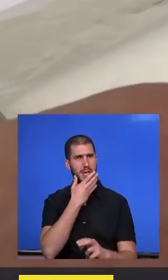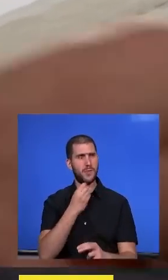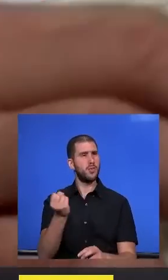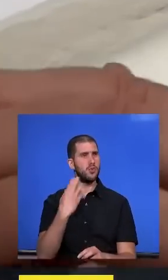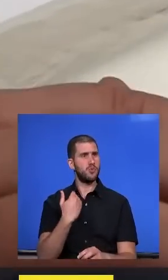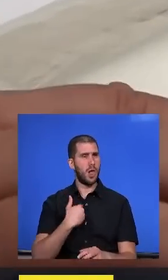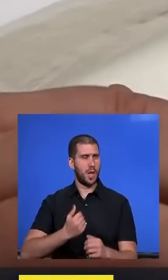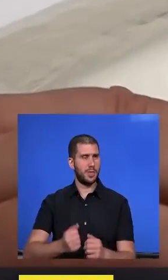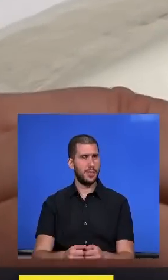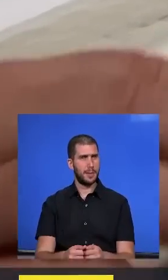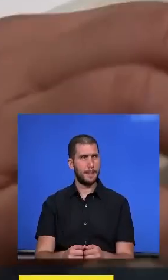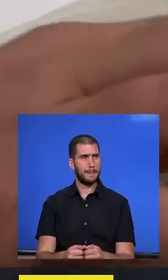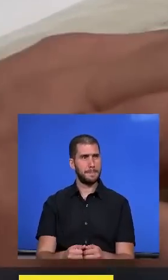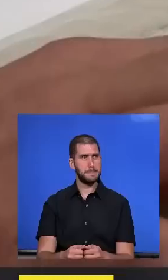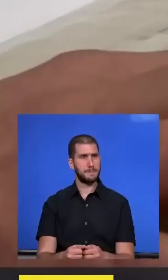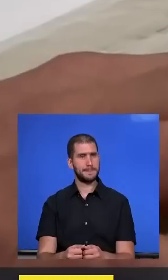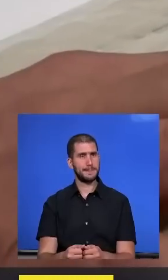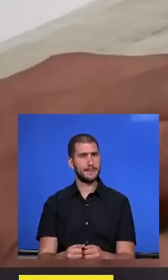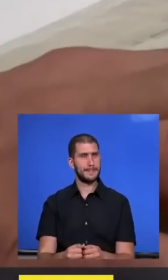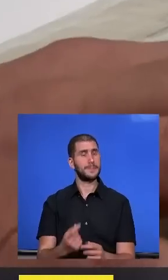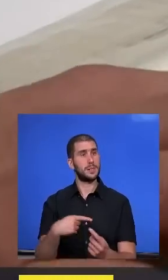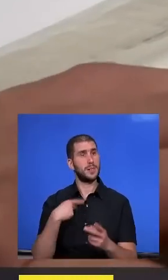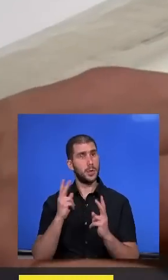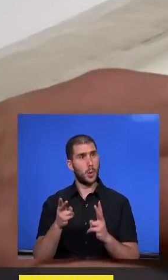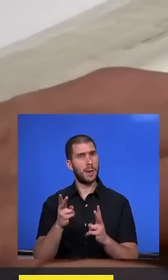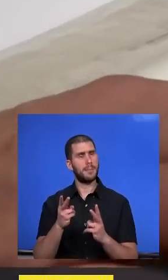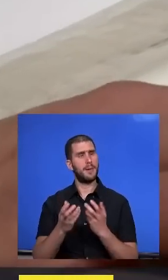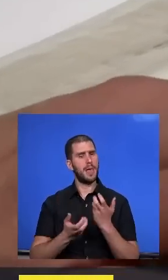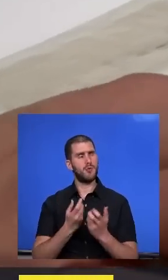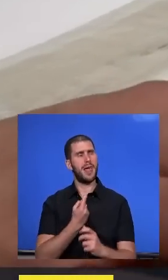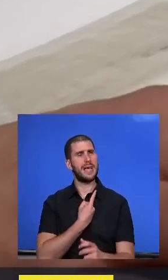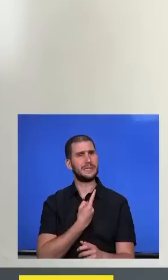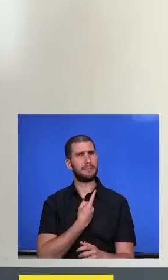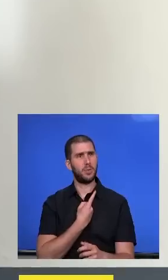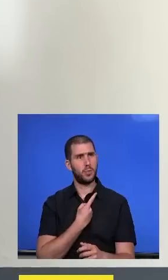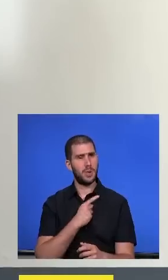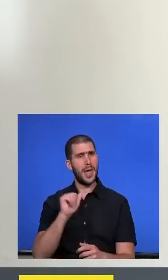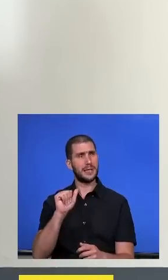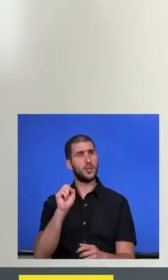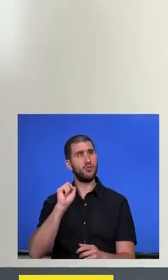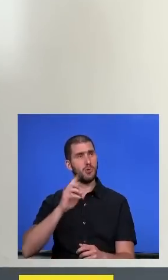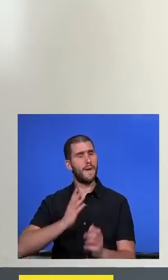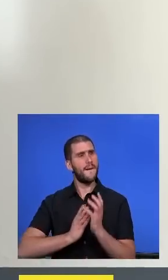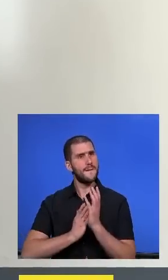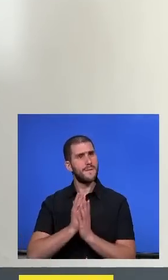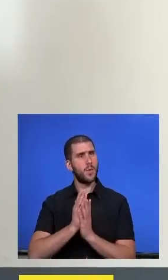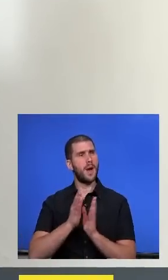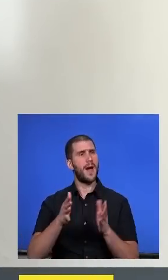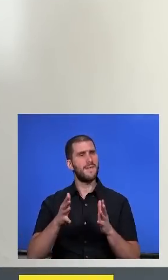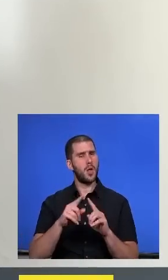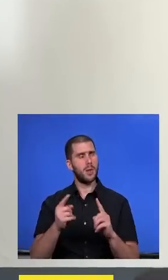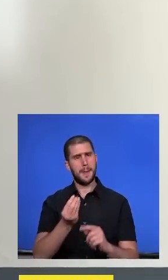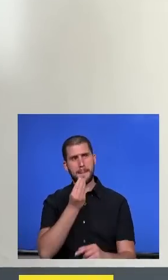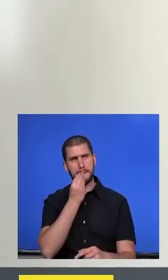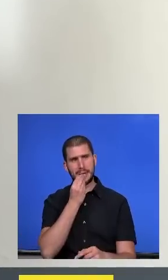der Kaffee, that you sent us, that we are able to cook for ourselves. Elsa regularly sent packages with